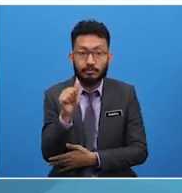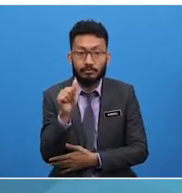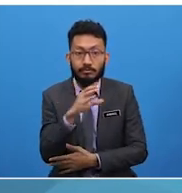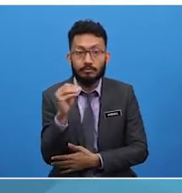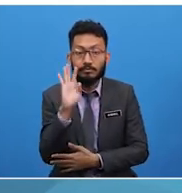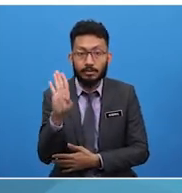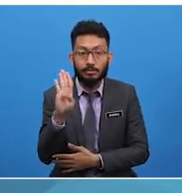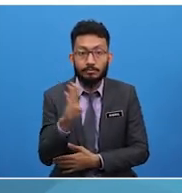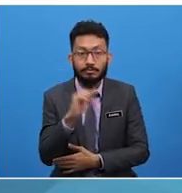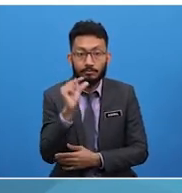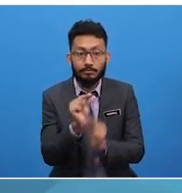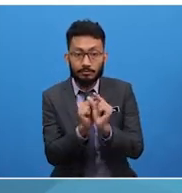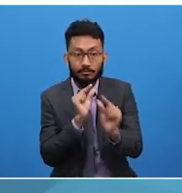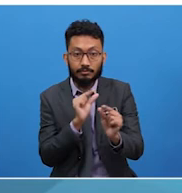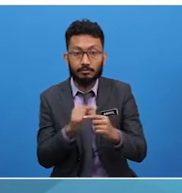sebagai garis bahu.